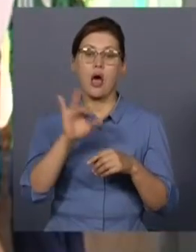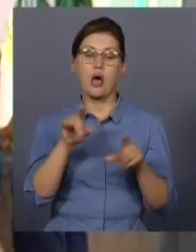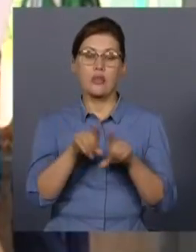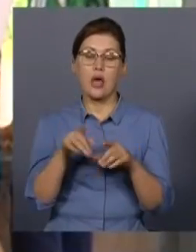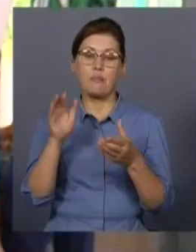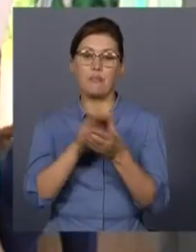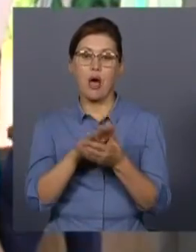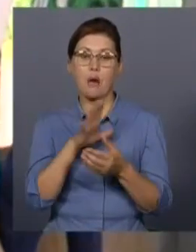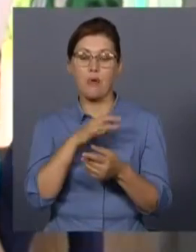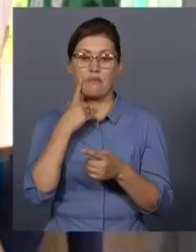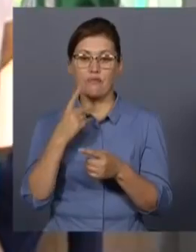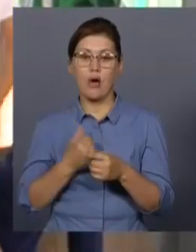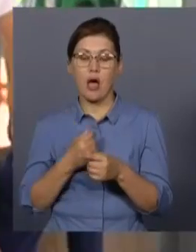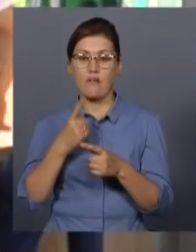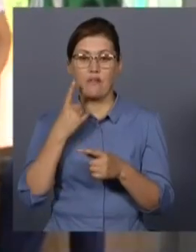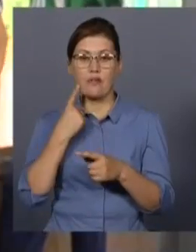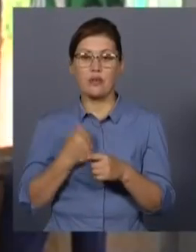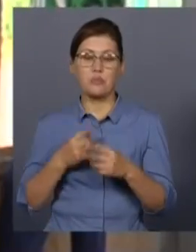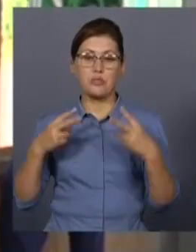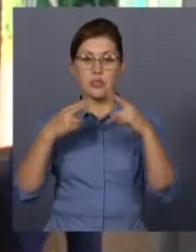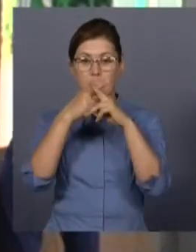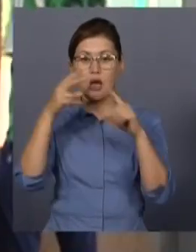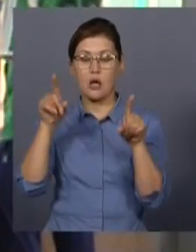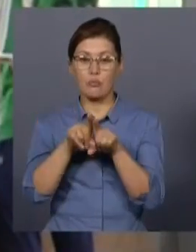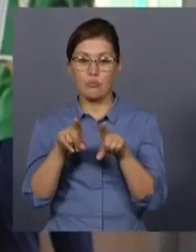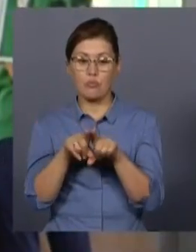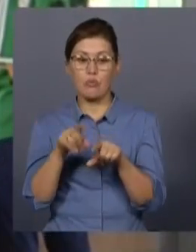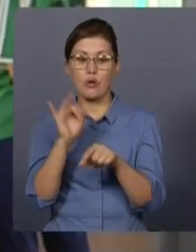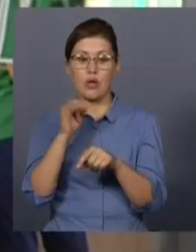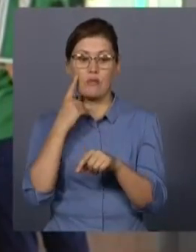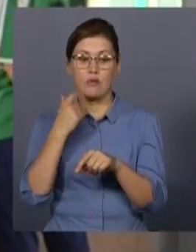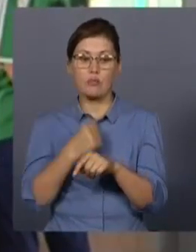ознакомление с вооружением военной техники вооруженных сил республики.